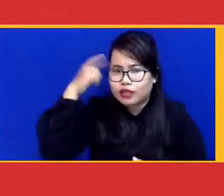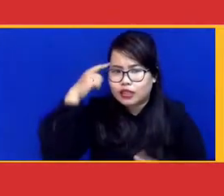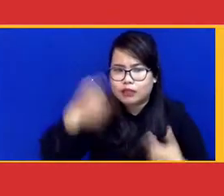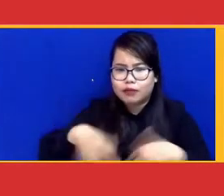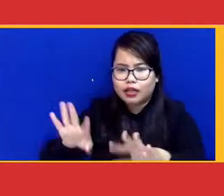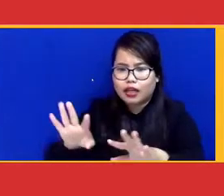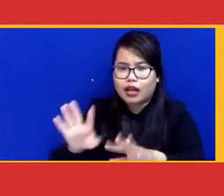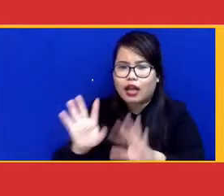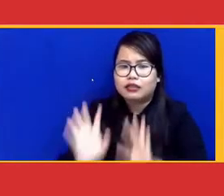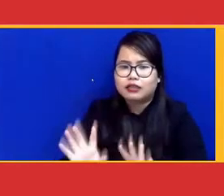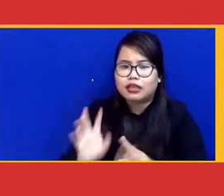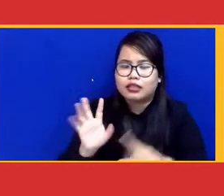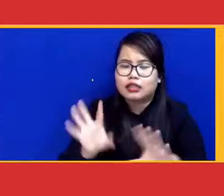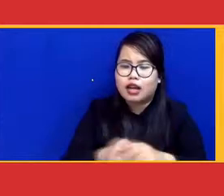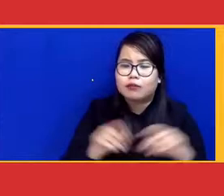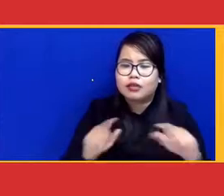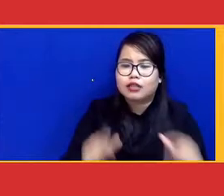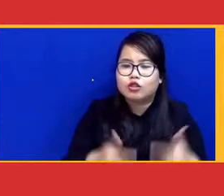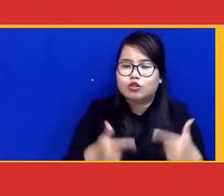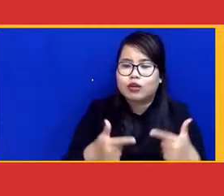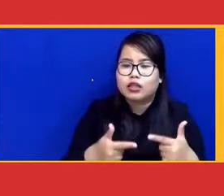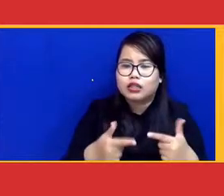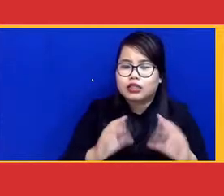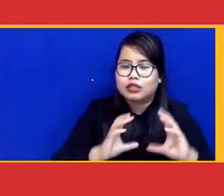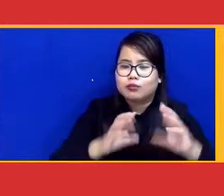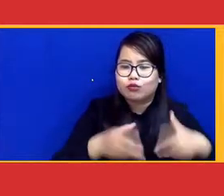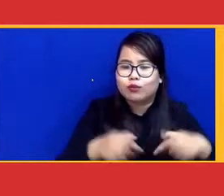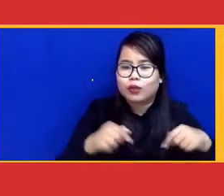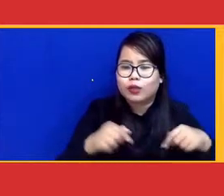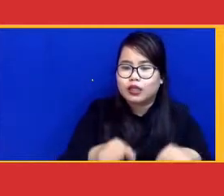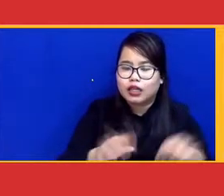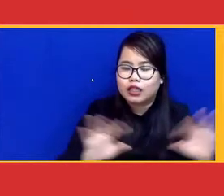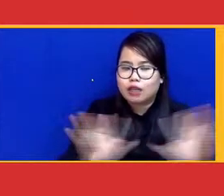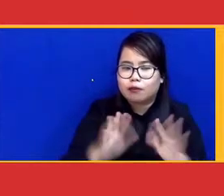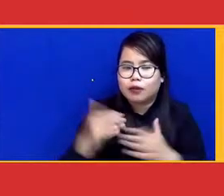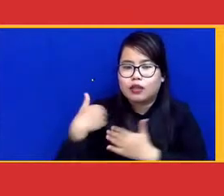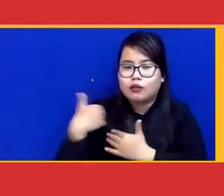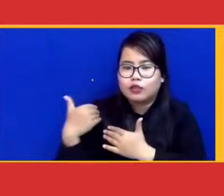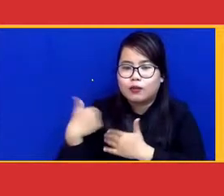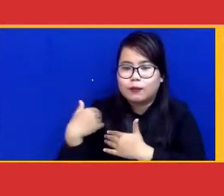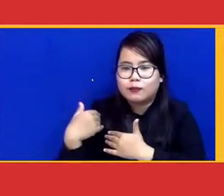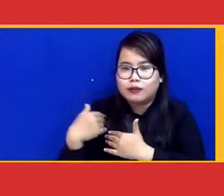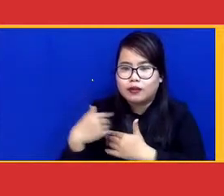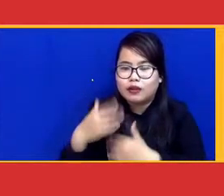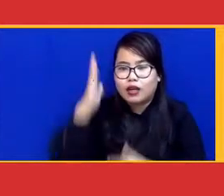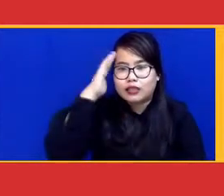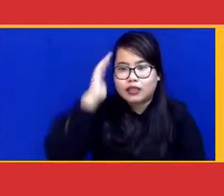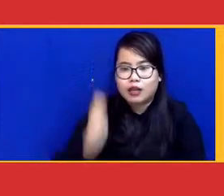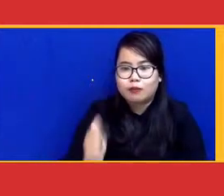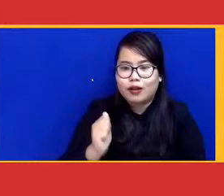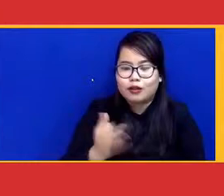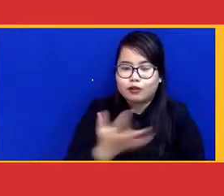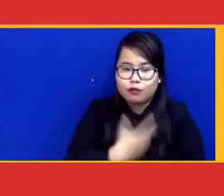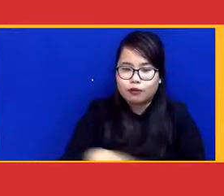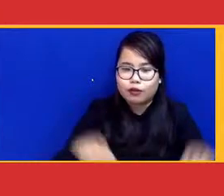bisa saja dalam kehidupan selama di dunia ini tanpa perang jawab. Assalamualaikum